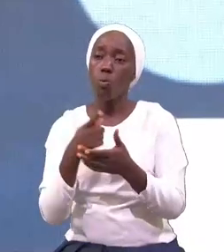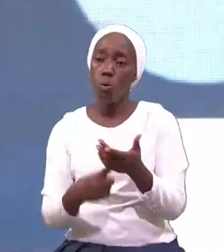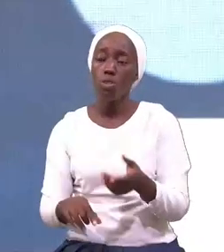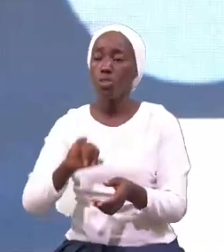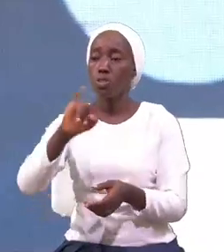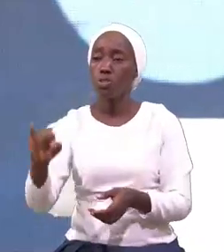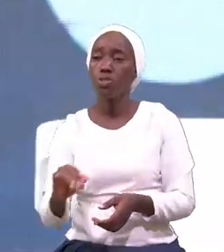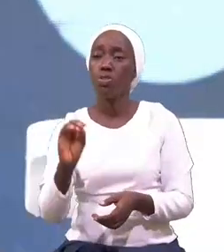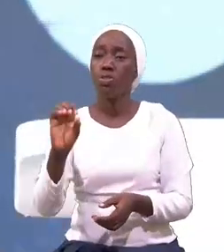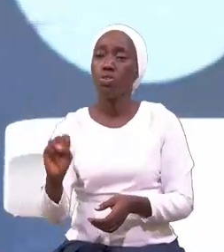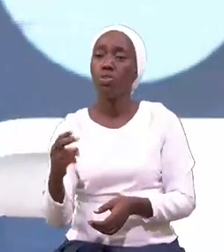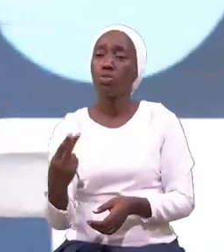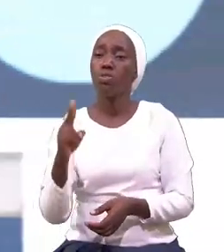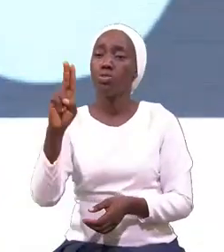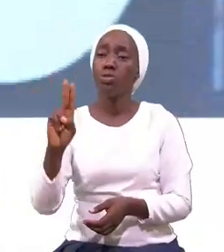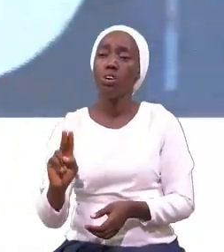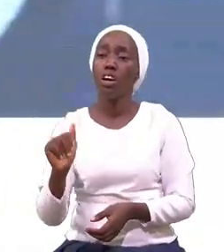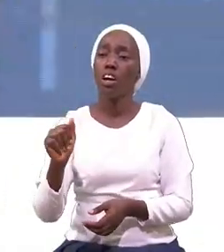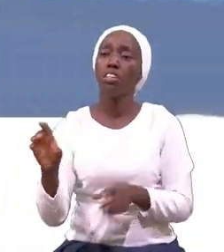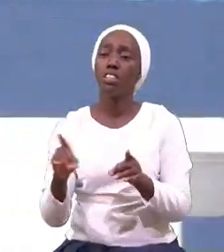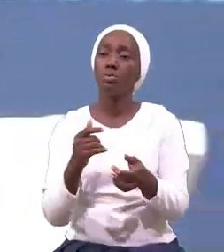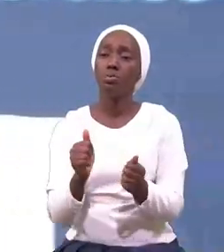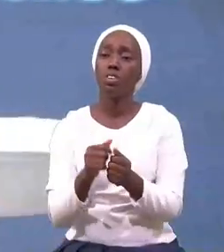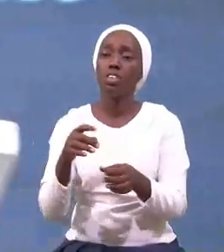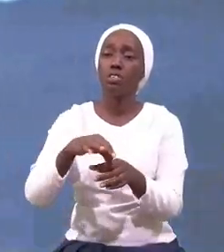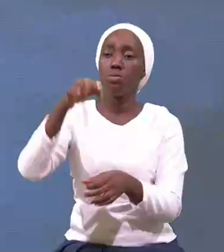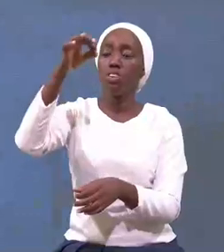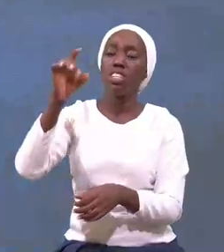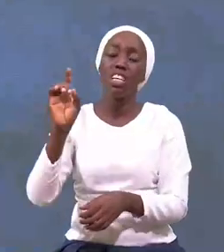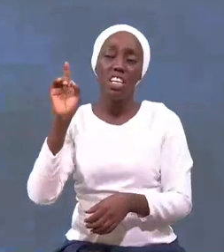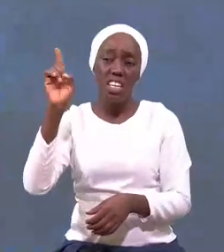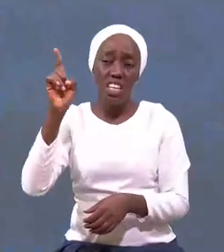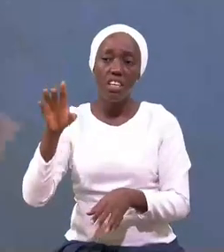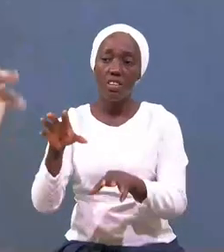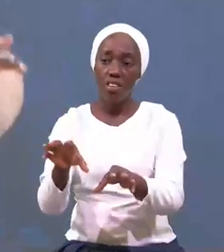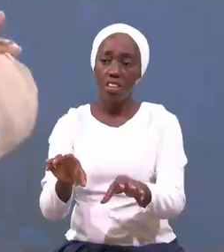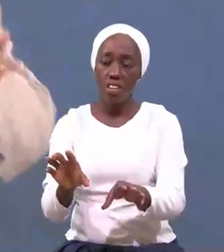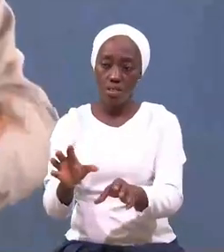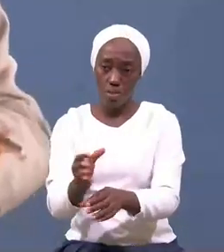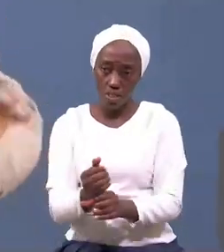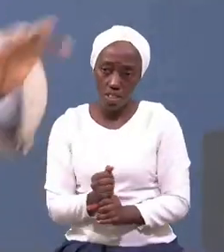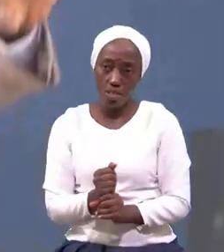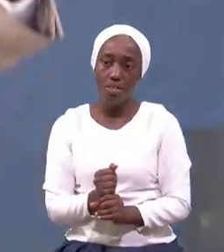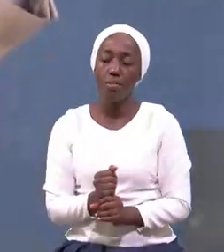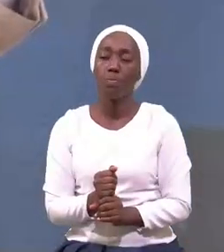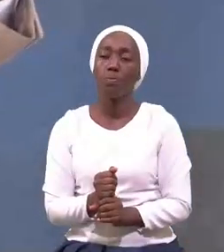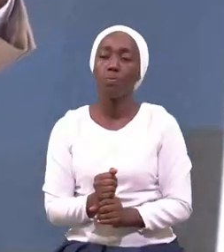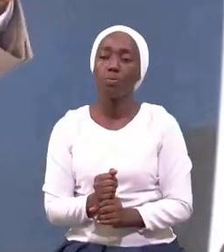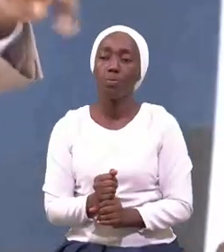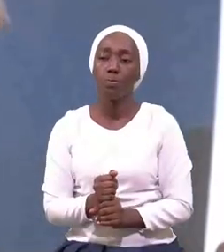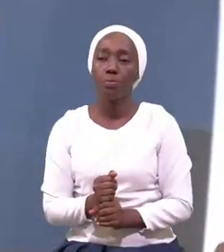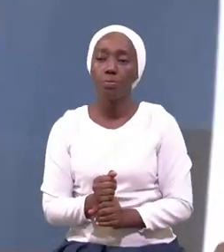Et j'ai regardé dans Josué 1, 2, 3, 4, 10, 11 jusqu'à 24. Et j'ai vu ce que Josué a fait de l'esprit qui était sur